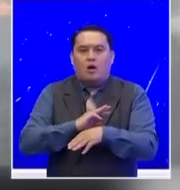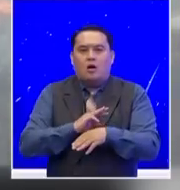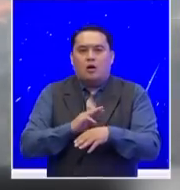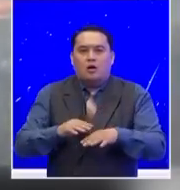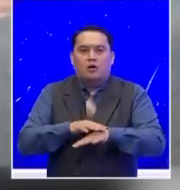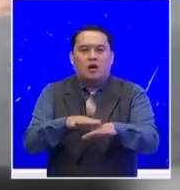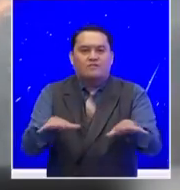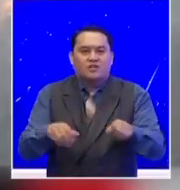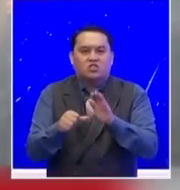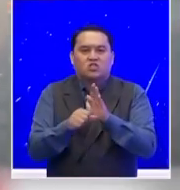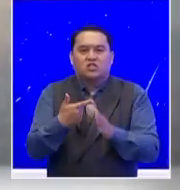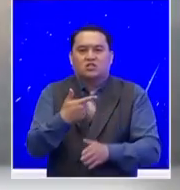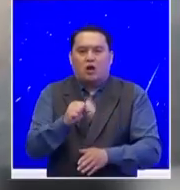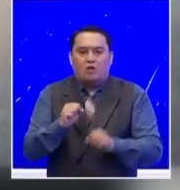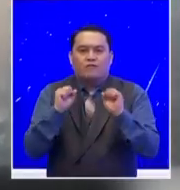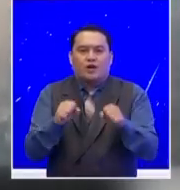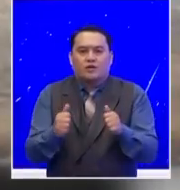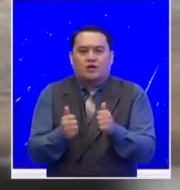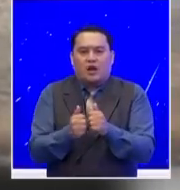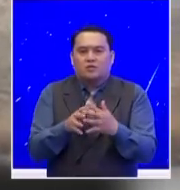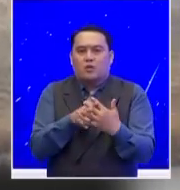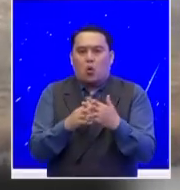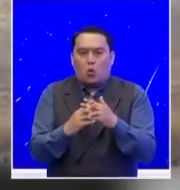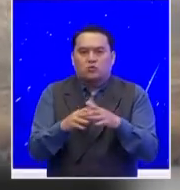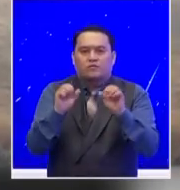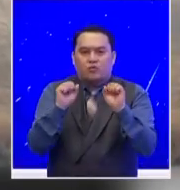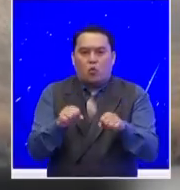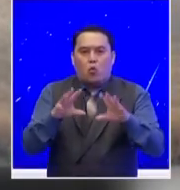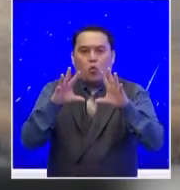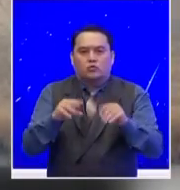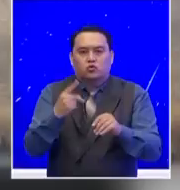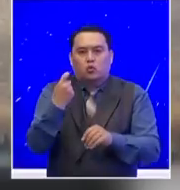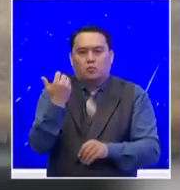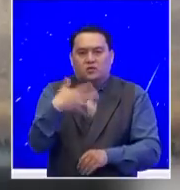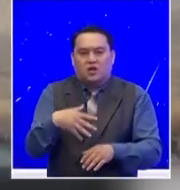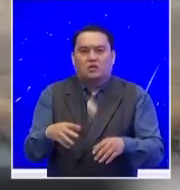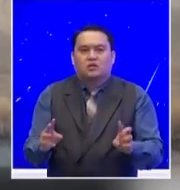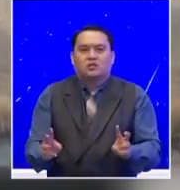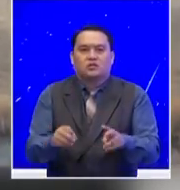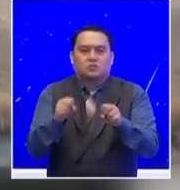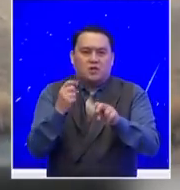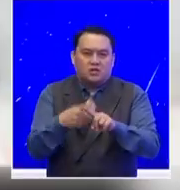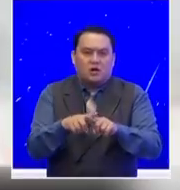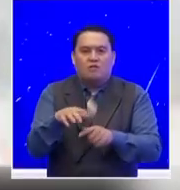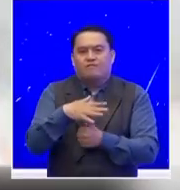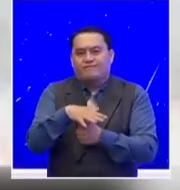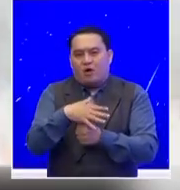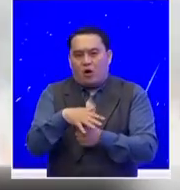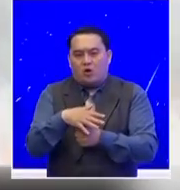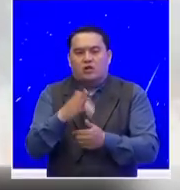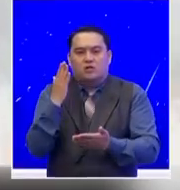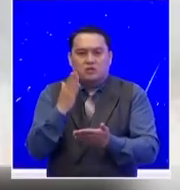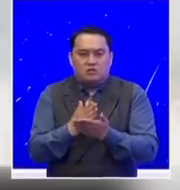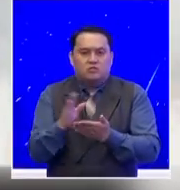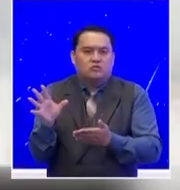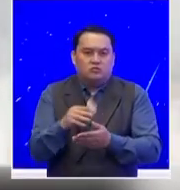менее 6 гектаров и угрожает нескольким деревням. В тушении участвует 150 пожарных при поддержке самолетов, вертолетов и